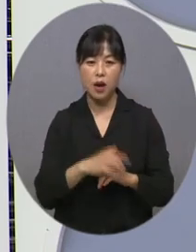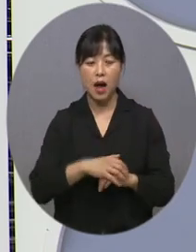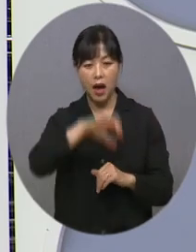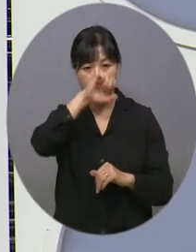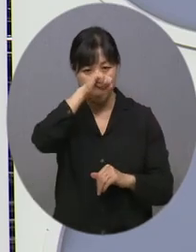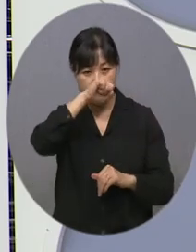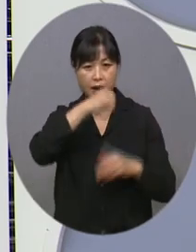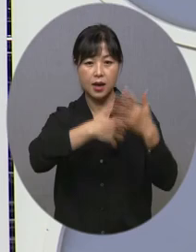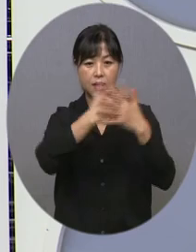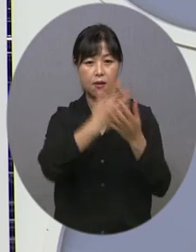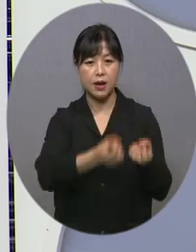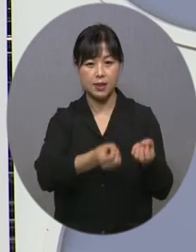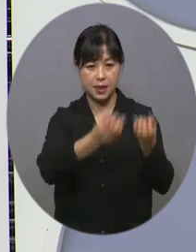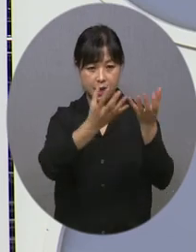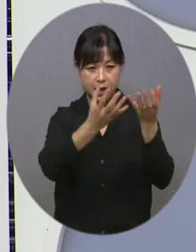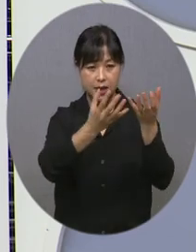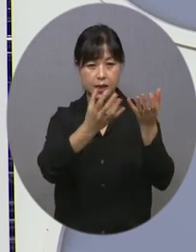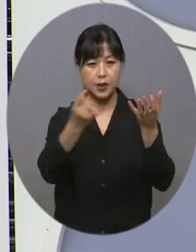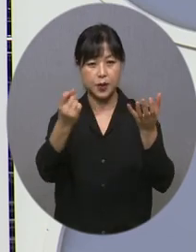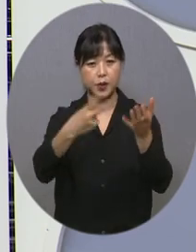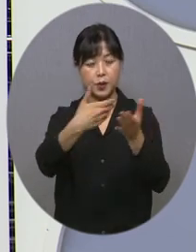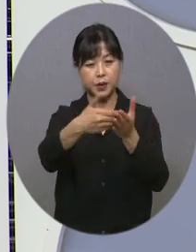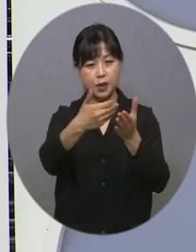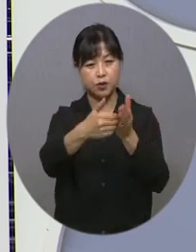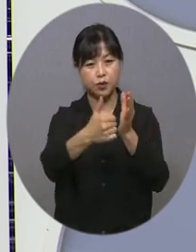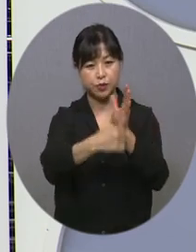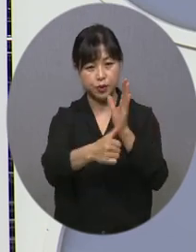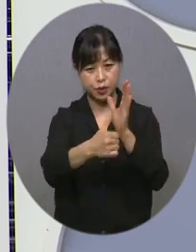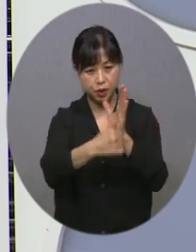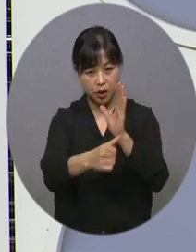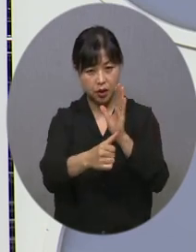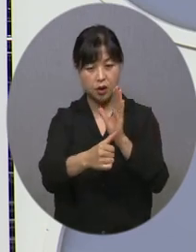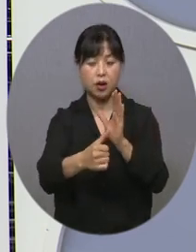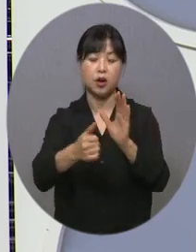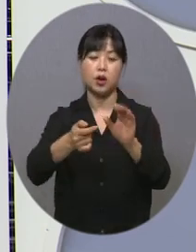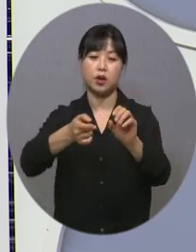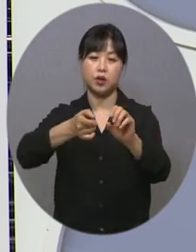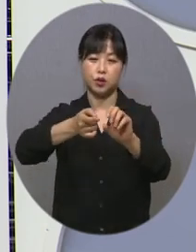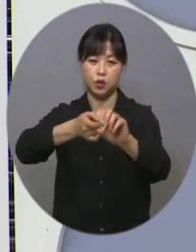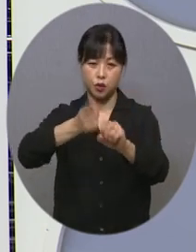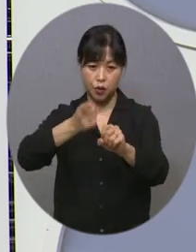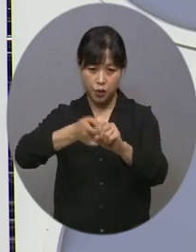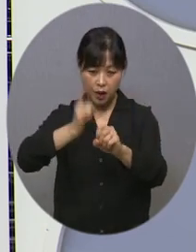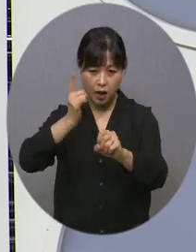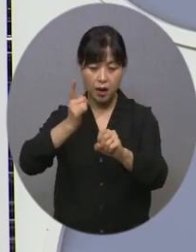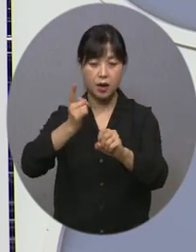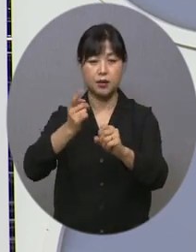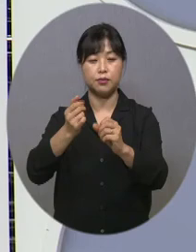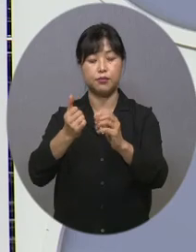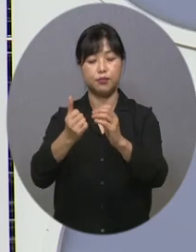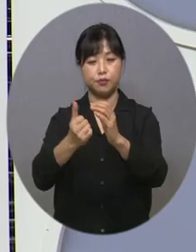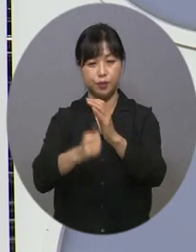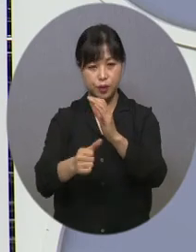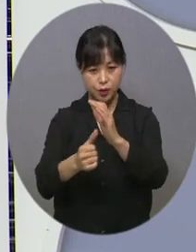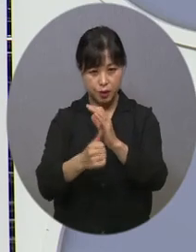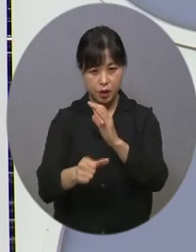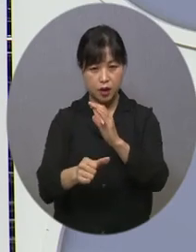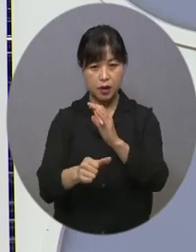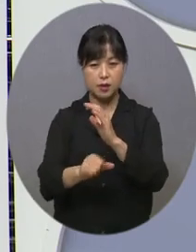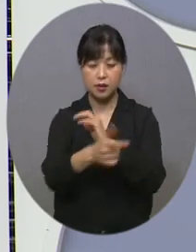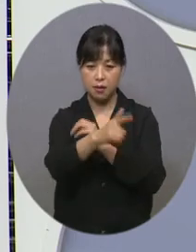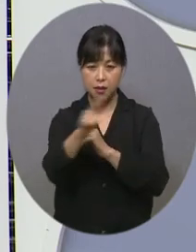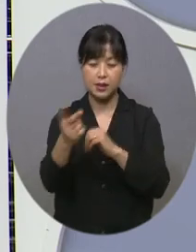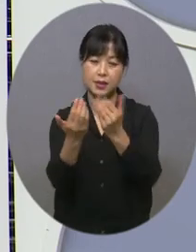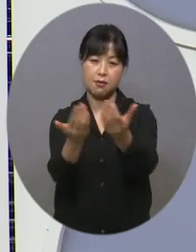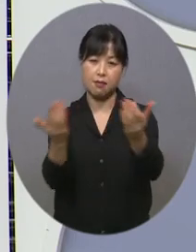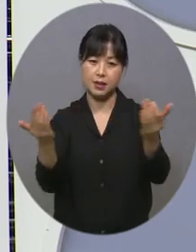아프리카 영화제라든지 또 뭐 아프리카 여러 가지 미술품이나 또 무슨 조각품 이런